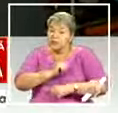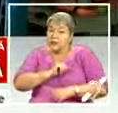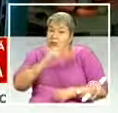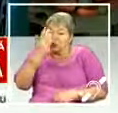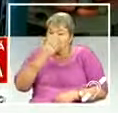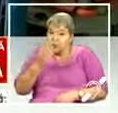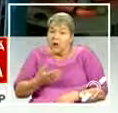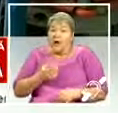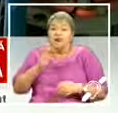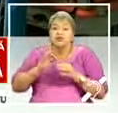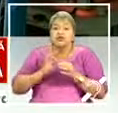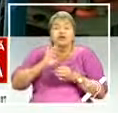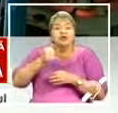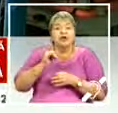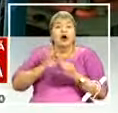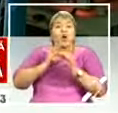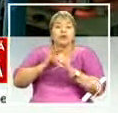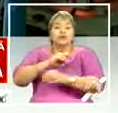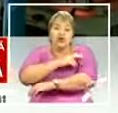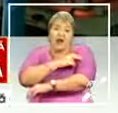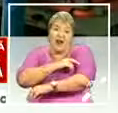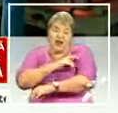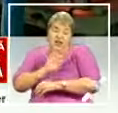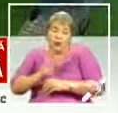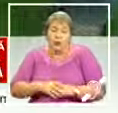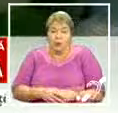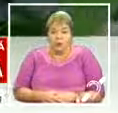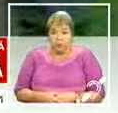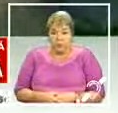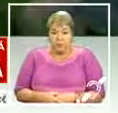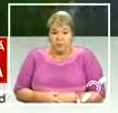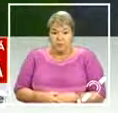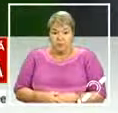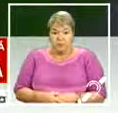școlar, dar și conducerea liceului. Deocamdată acestea au fost informațiile de aici. La revedere!